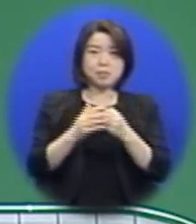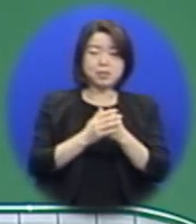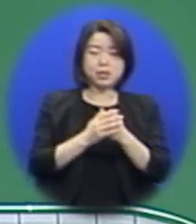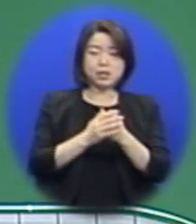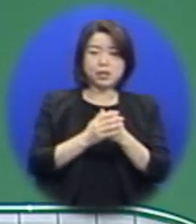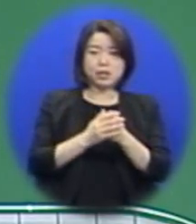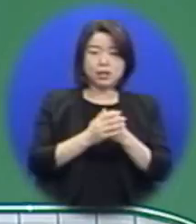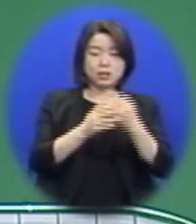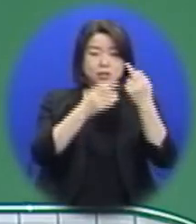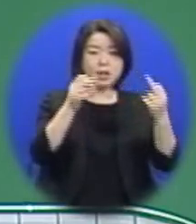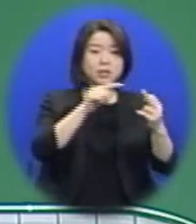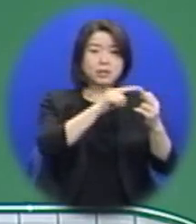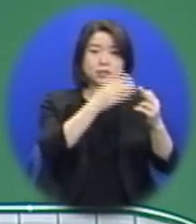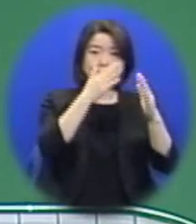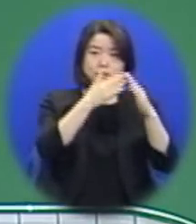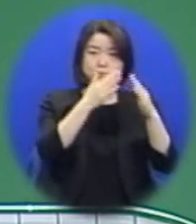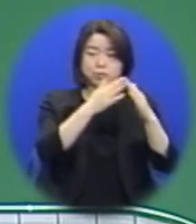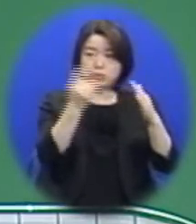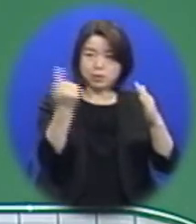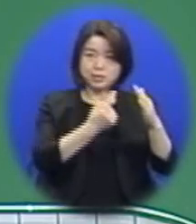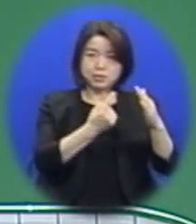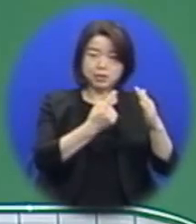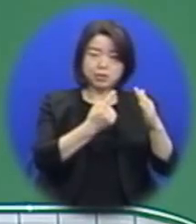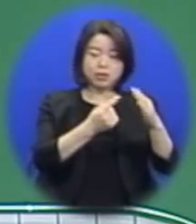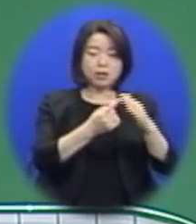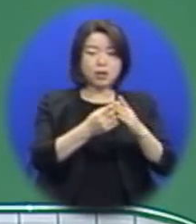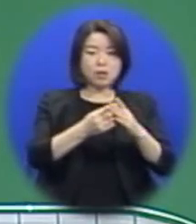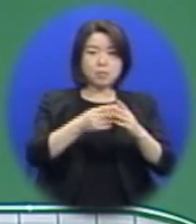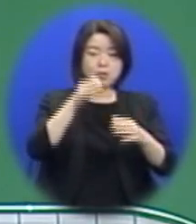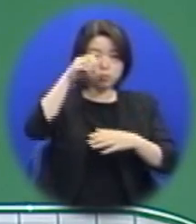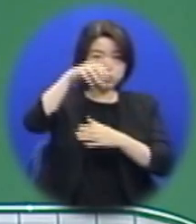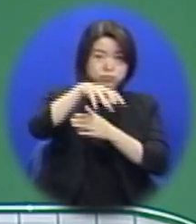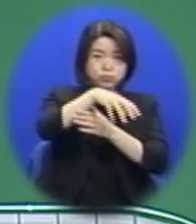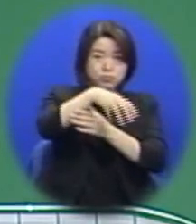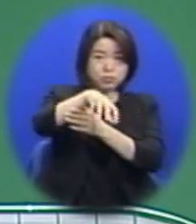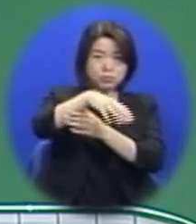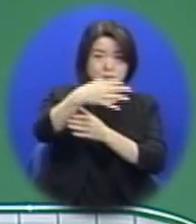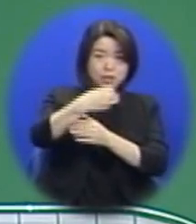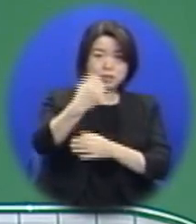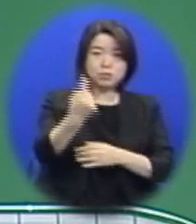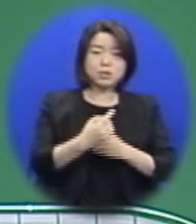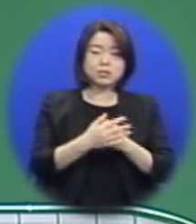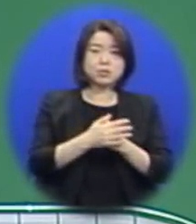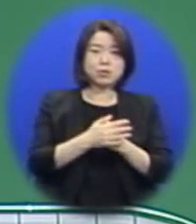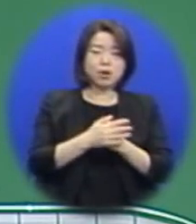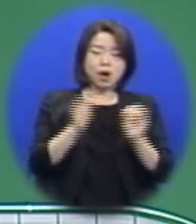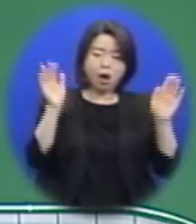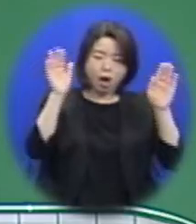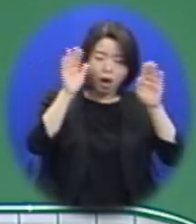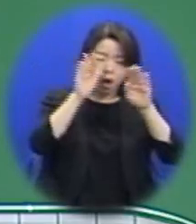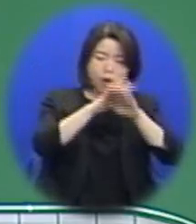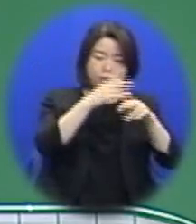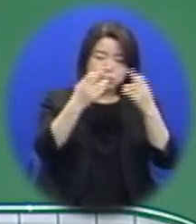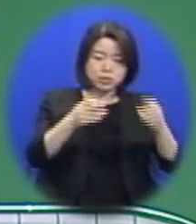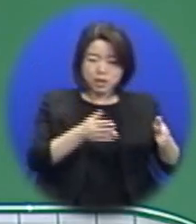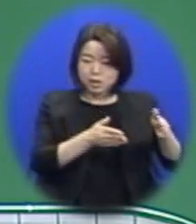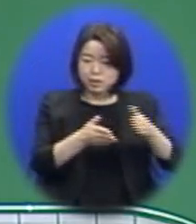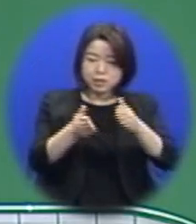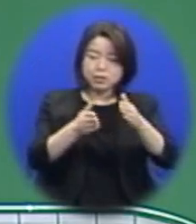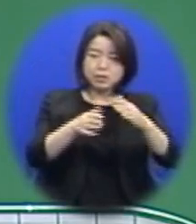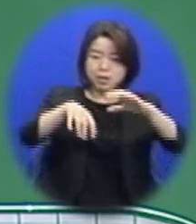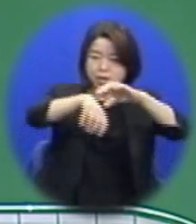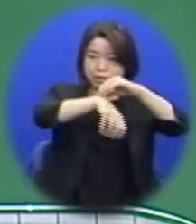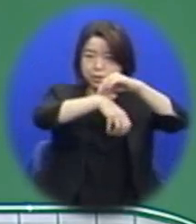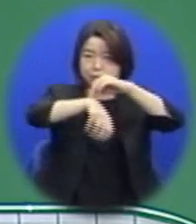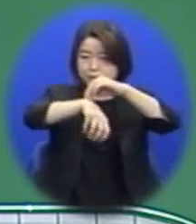산장으로 찾아왔습니다. 횃불을 들고 등잔을 들고 왔습니다. 그리고 그 어두운 산길을 그 등잔불에